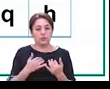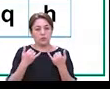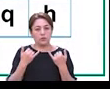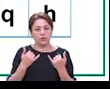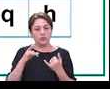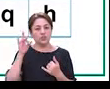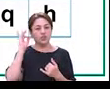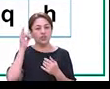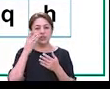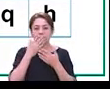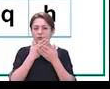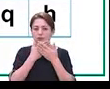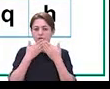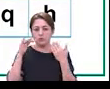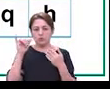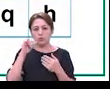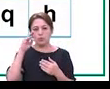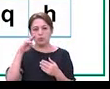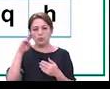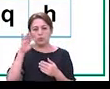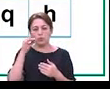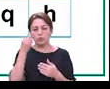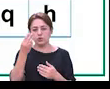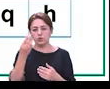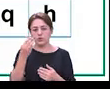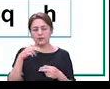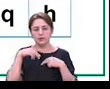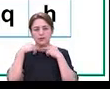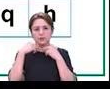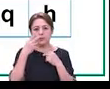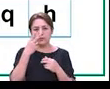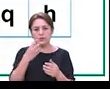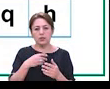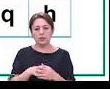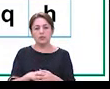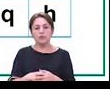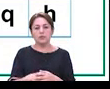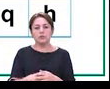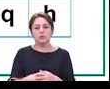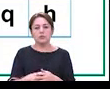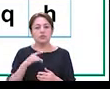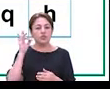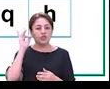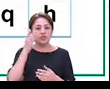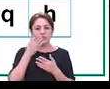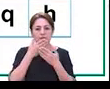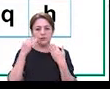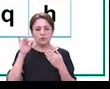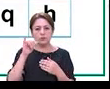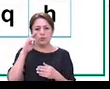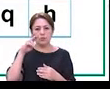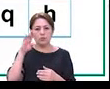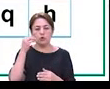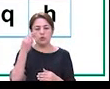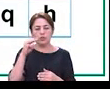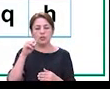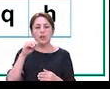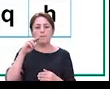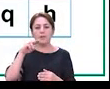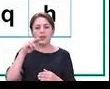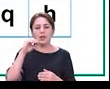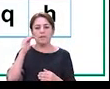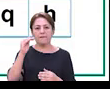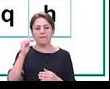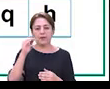Endi esa jarangsiz undoshlarga e'tiboringizni qarating. Demak, jarangsiz undoshlarimiz P,